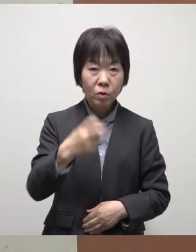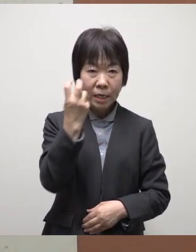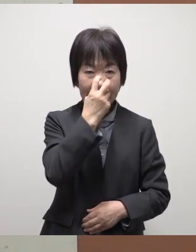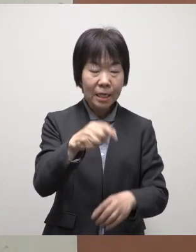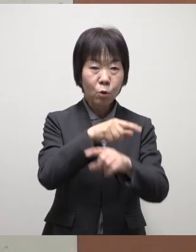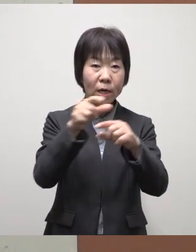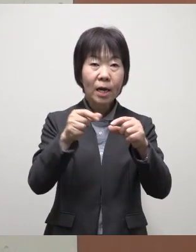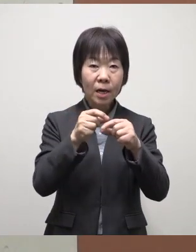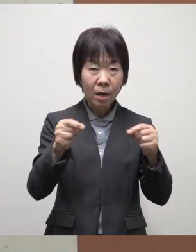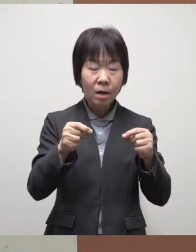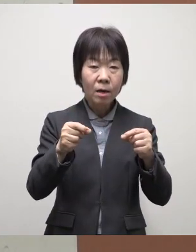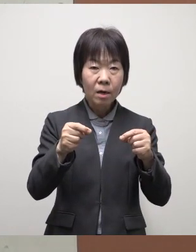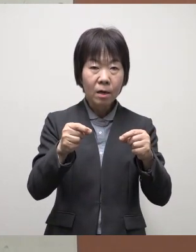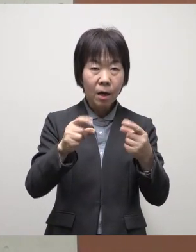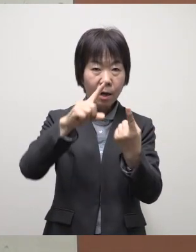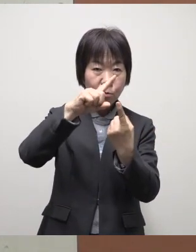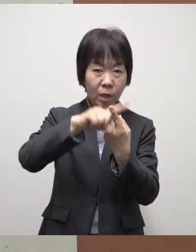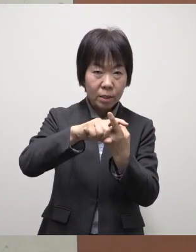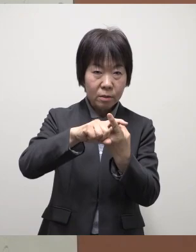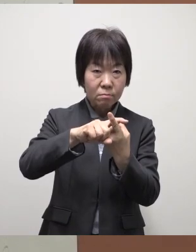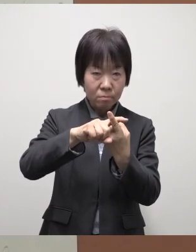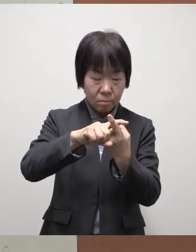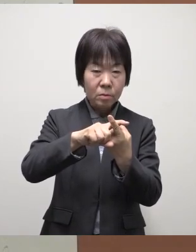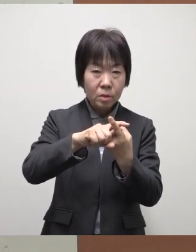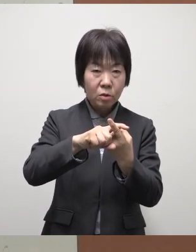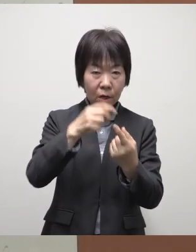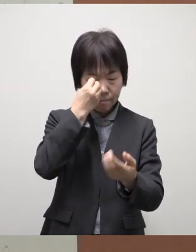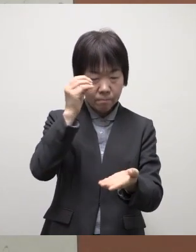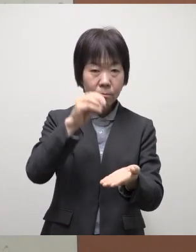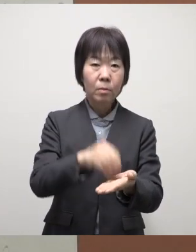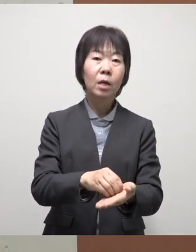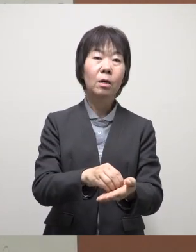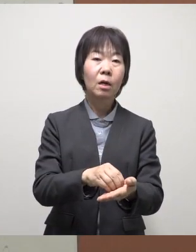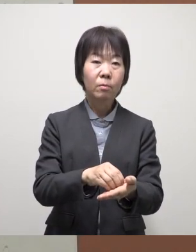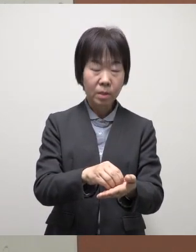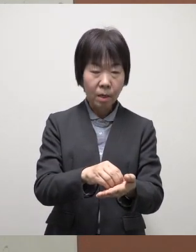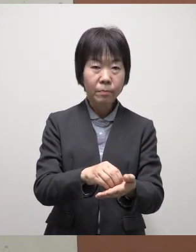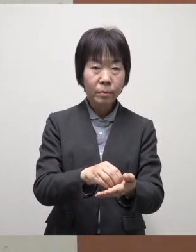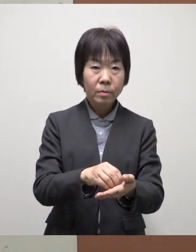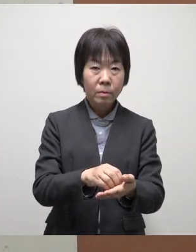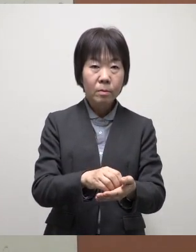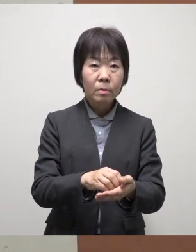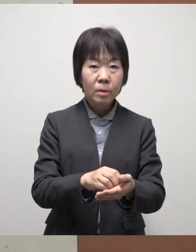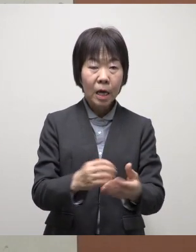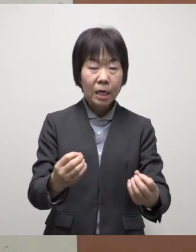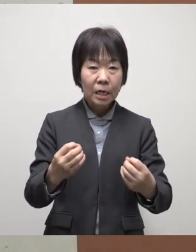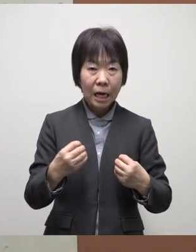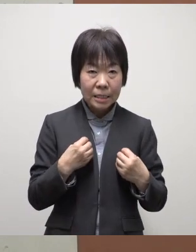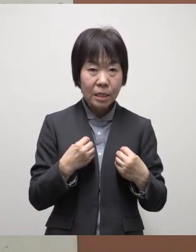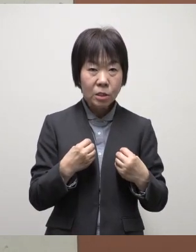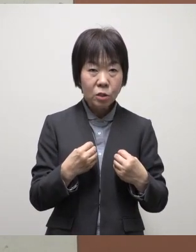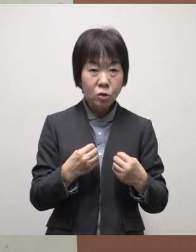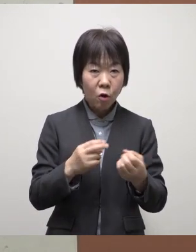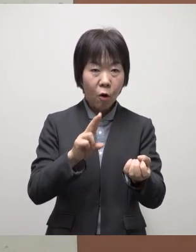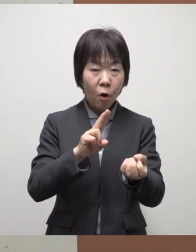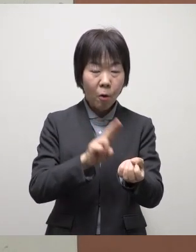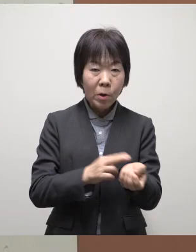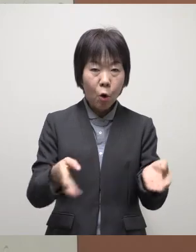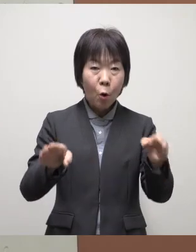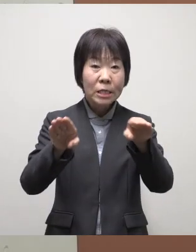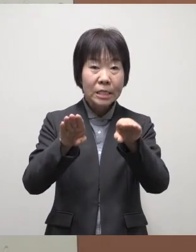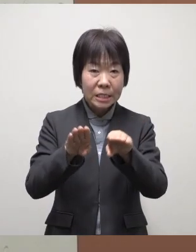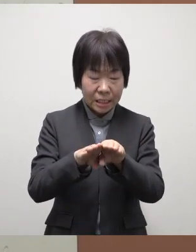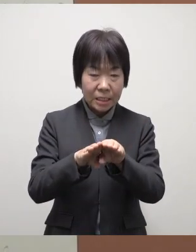検査の結果陽性であることが判明しました感染症指定医療機関